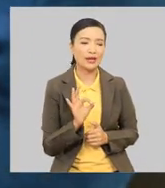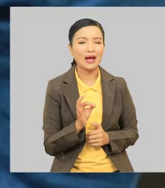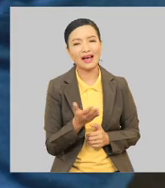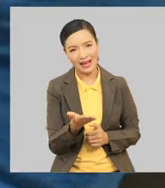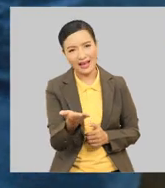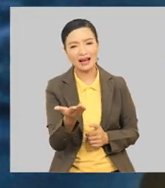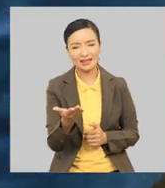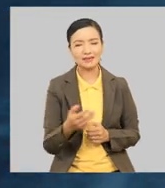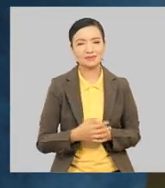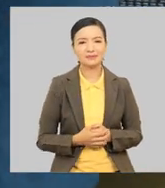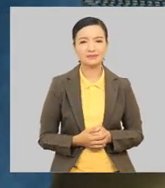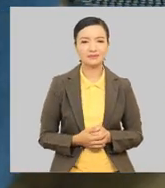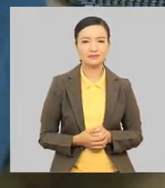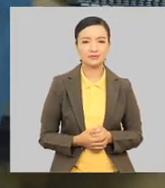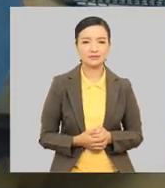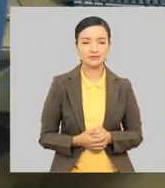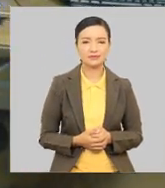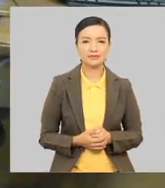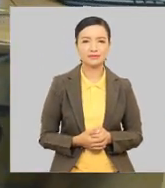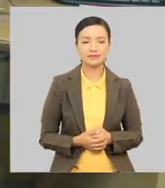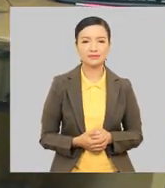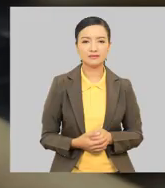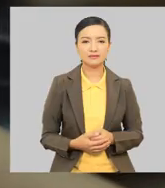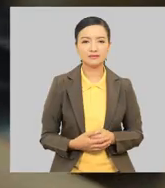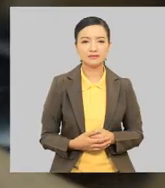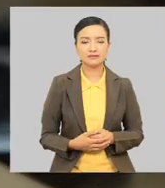คครับงั้นพี่ไม่กวนแล้วครับลุยครับ